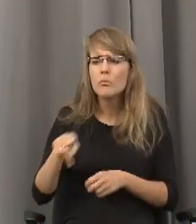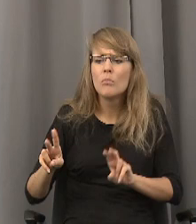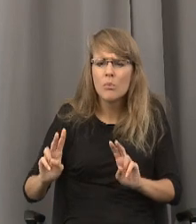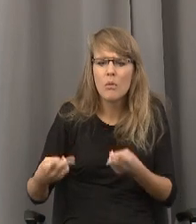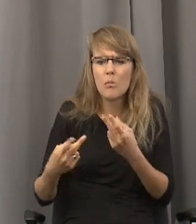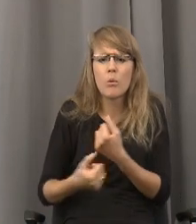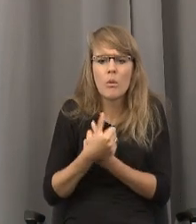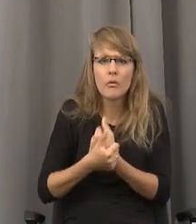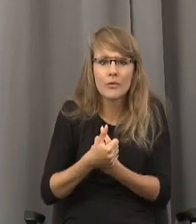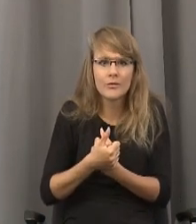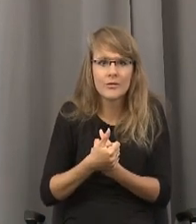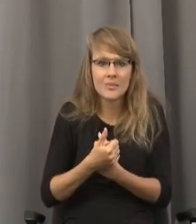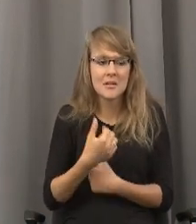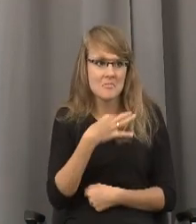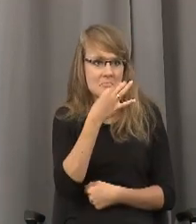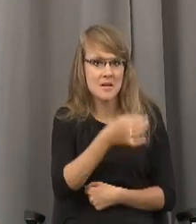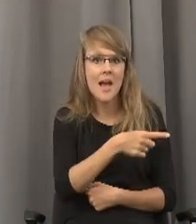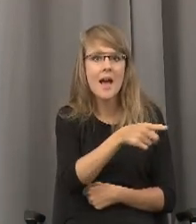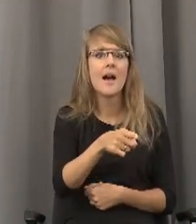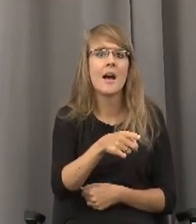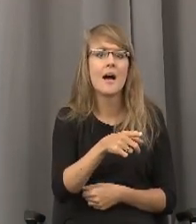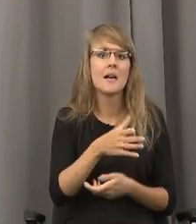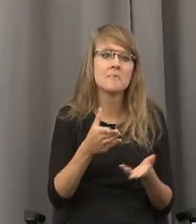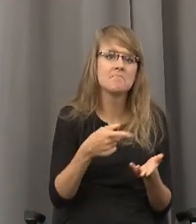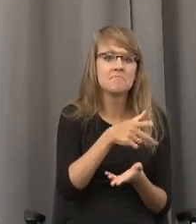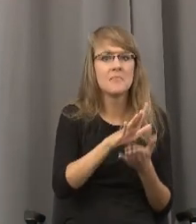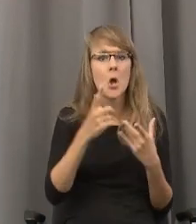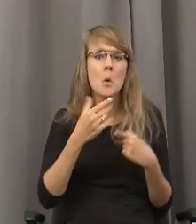proszę zobaczyć, 15 osób odpowiada, że z wieku.